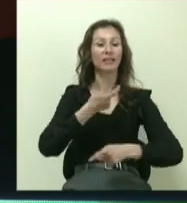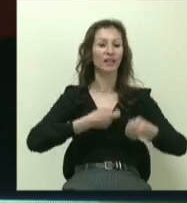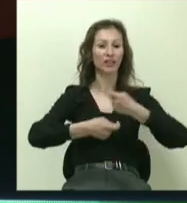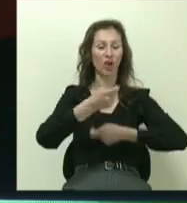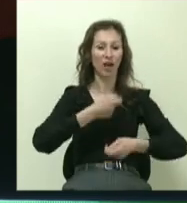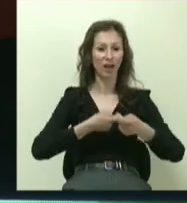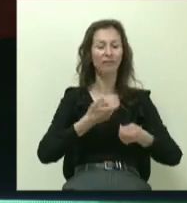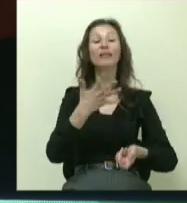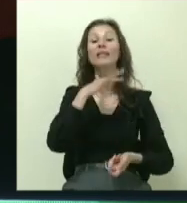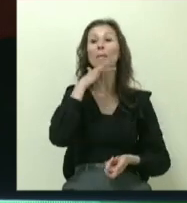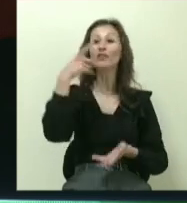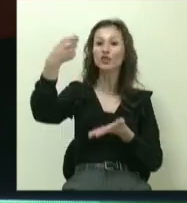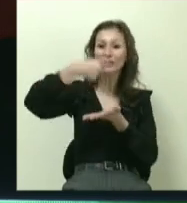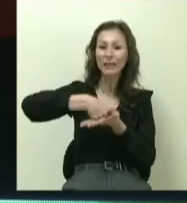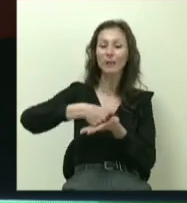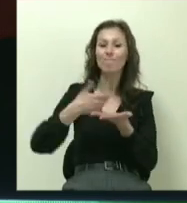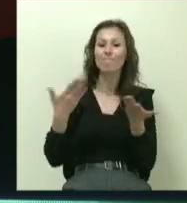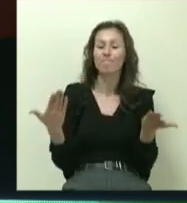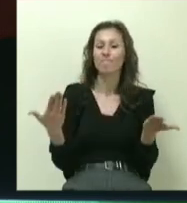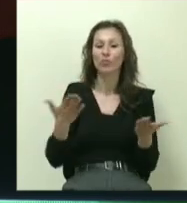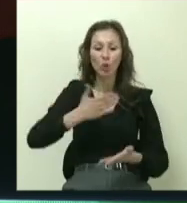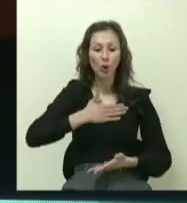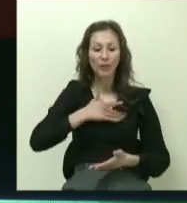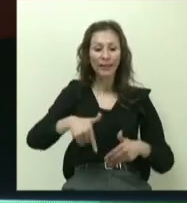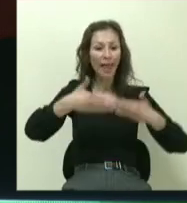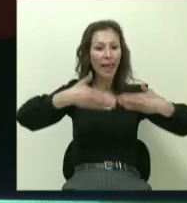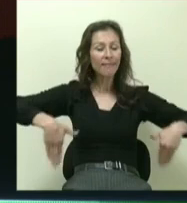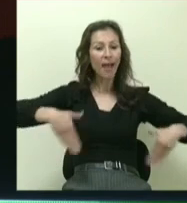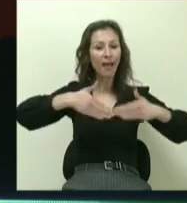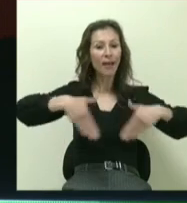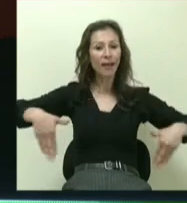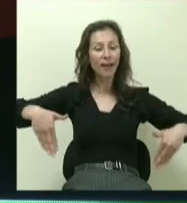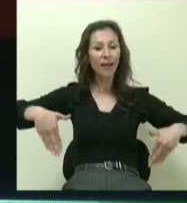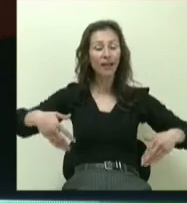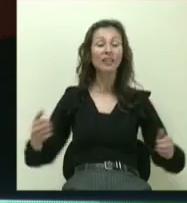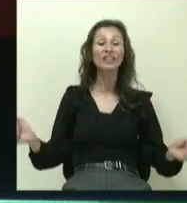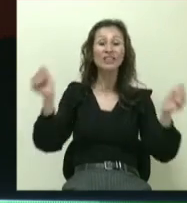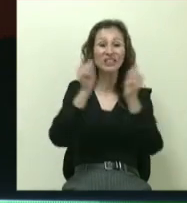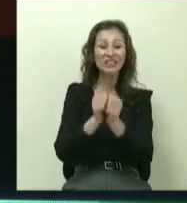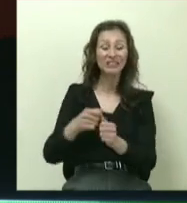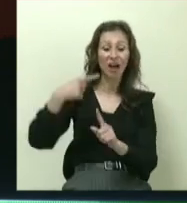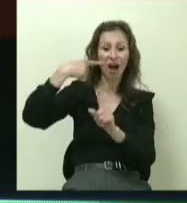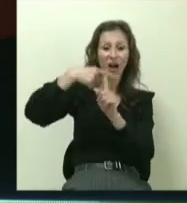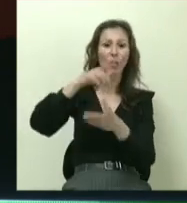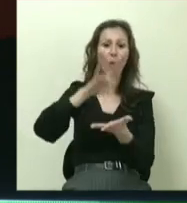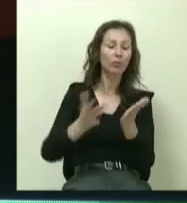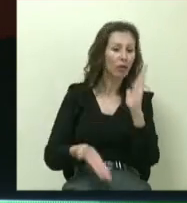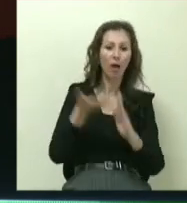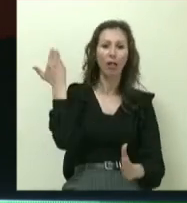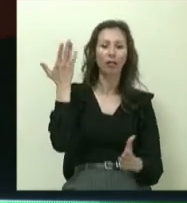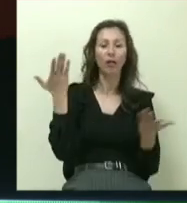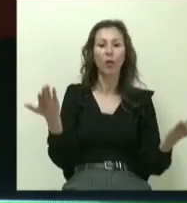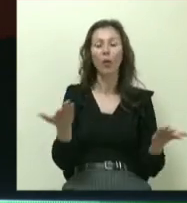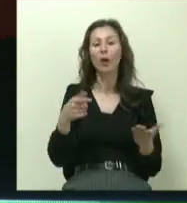ve yabancı yatırımların önündeki engellerin artarak ortadan kalktığı ve